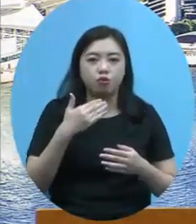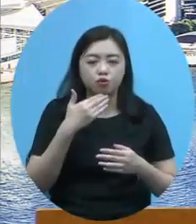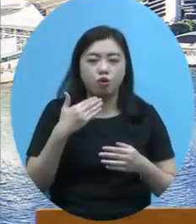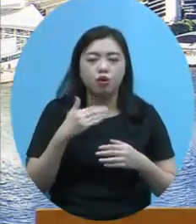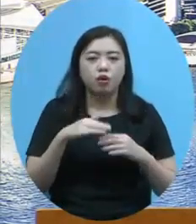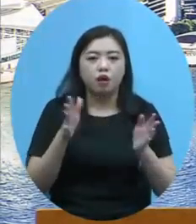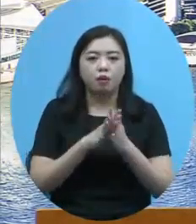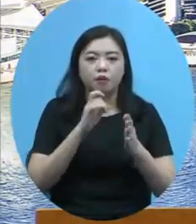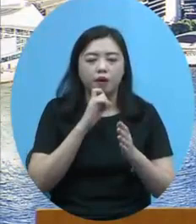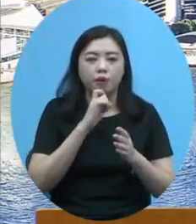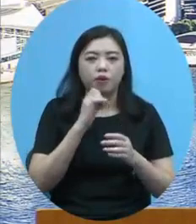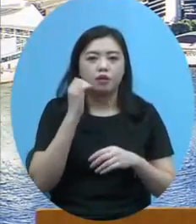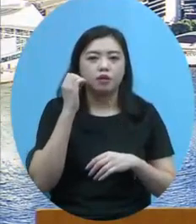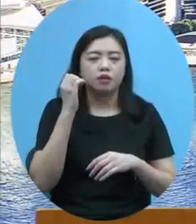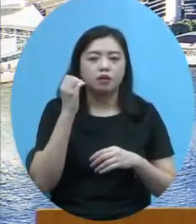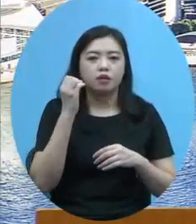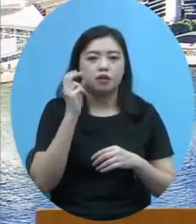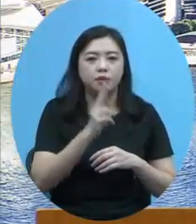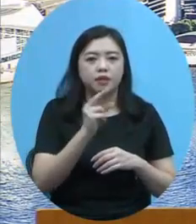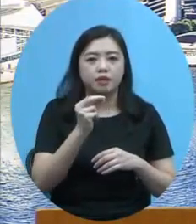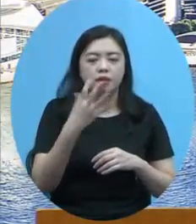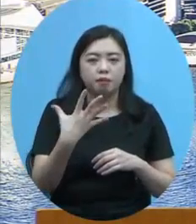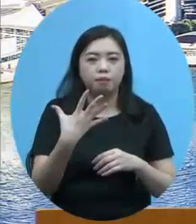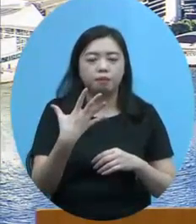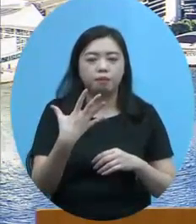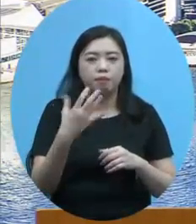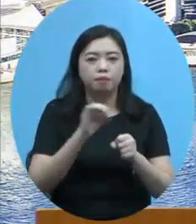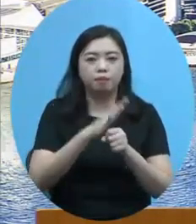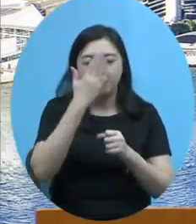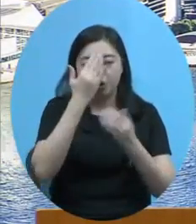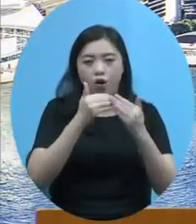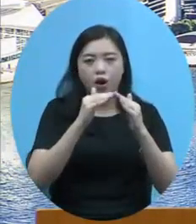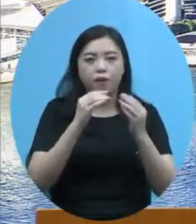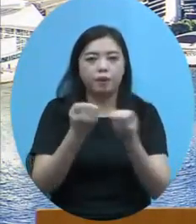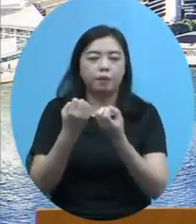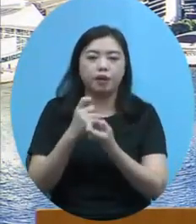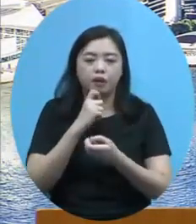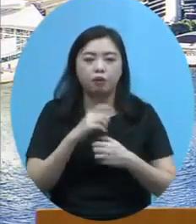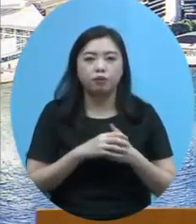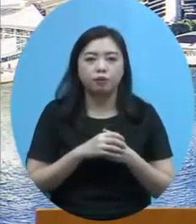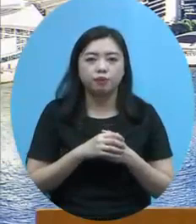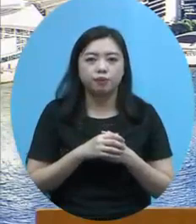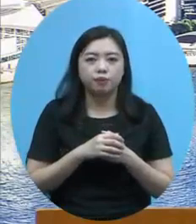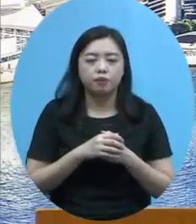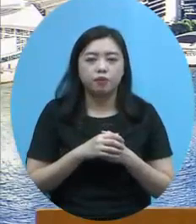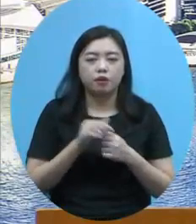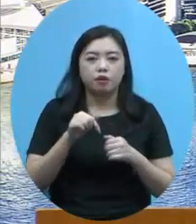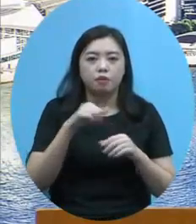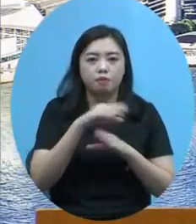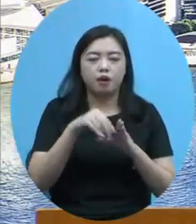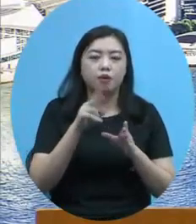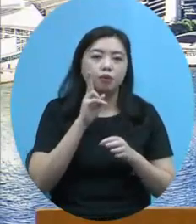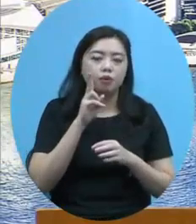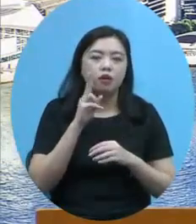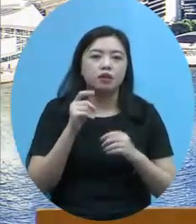哋總共係收到有275宗嘅學校個案嘅呈報。咁當中咧係